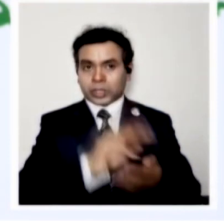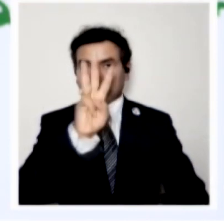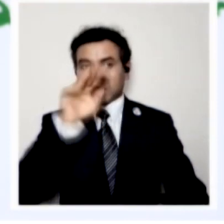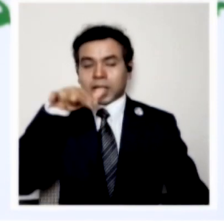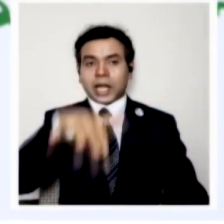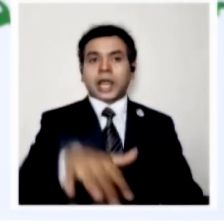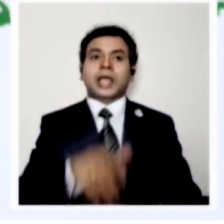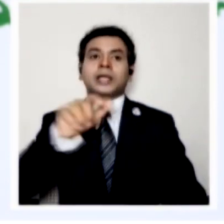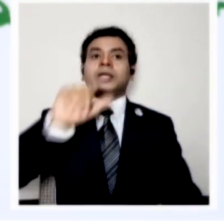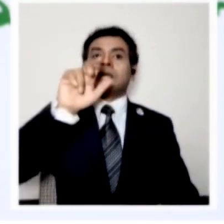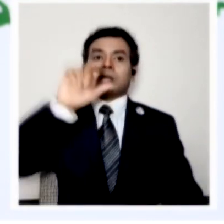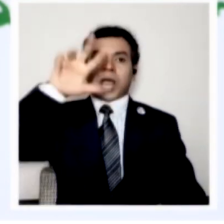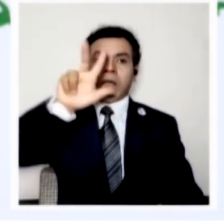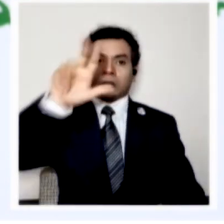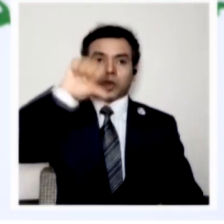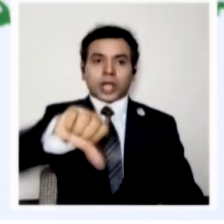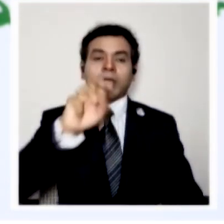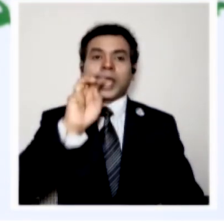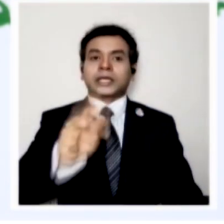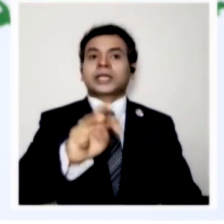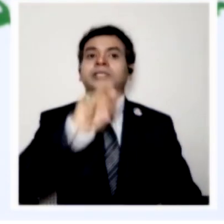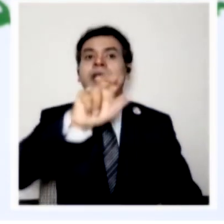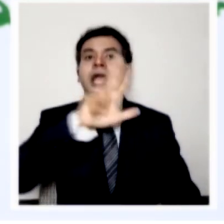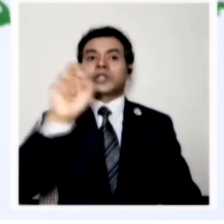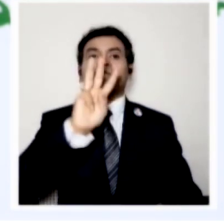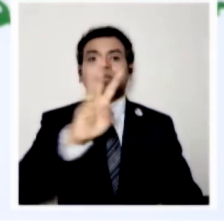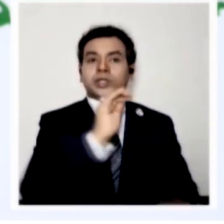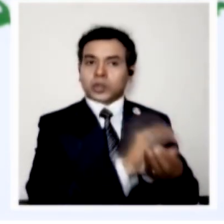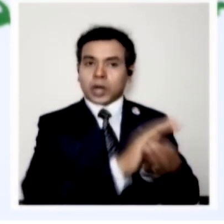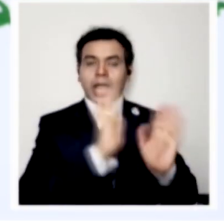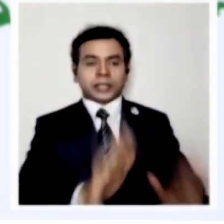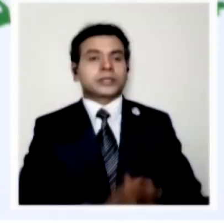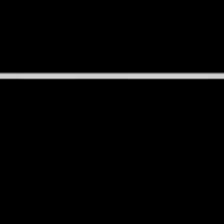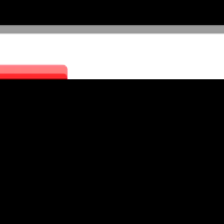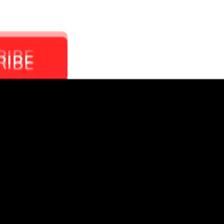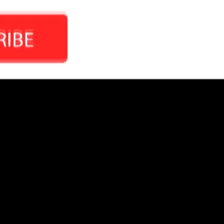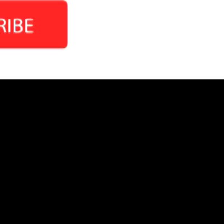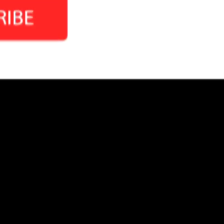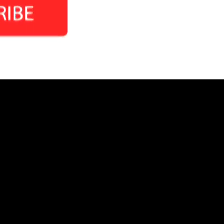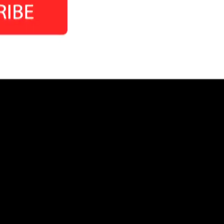20,64,934টি। বর্তমানে মজুত আছে 3,89,803টি।